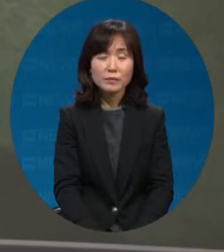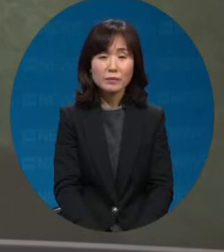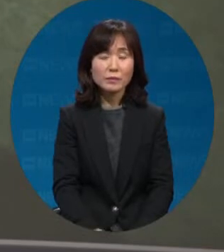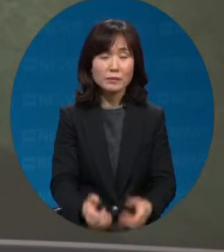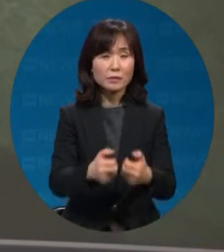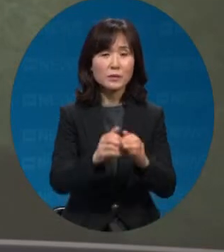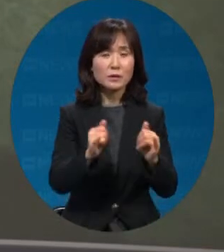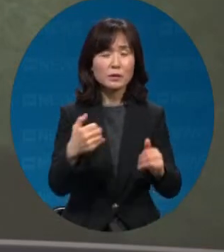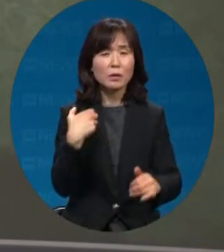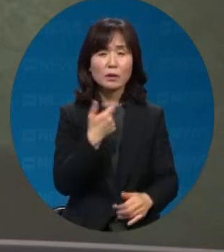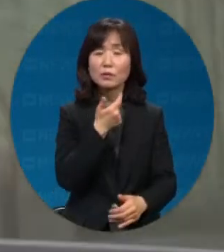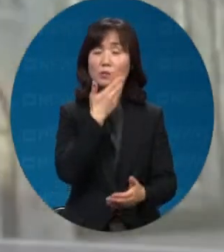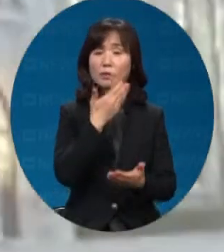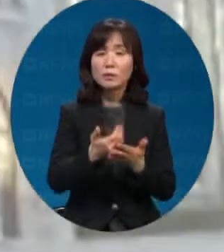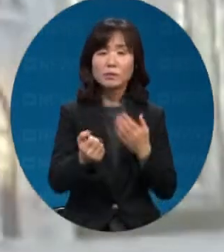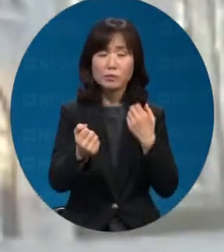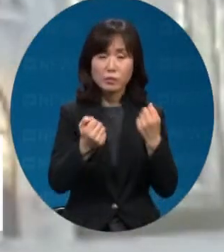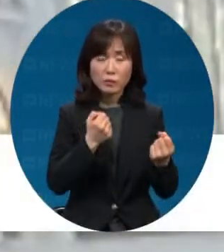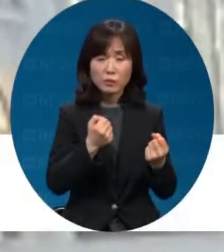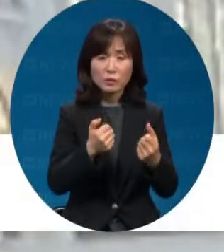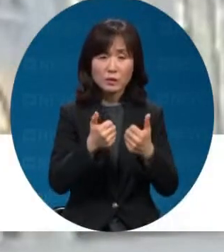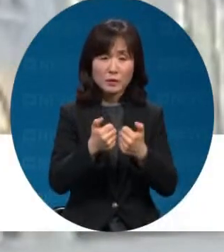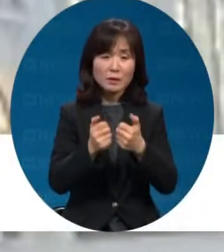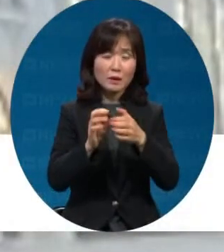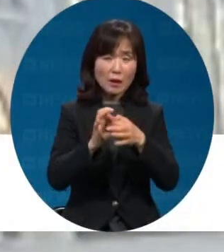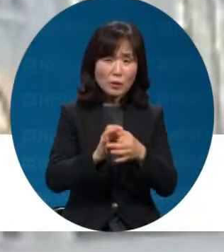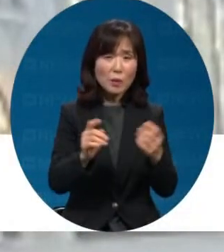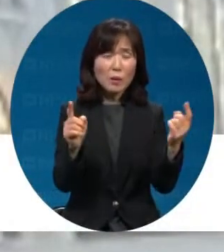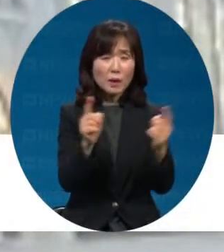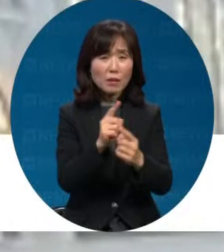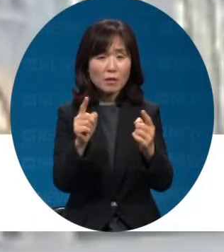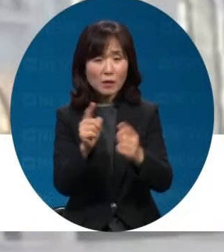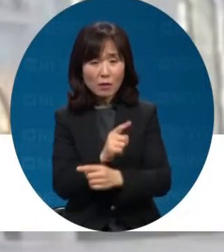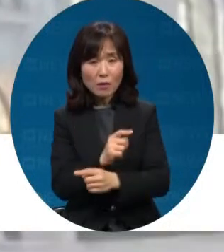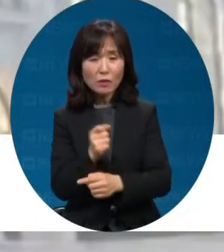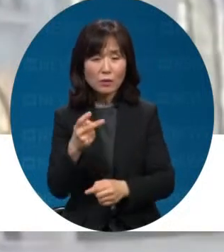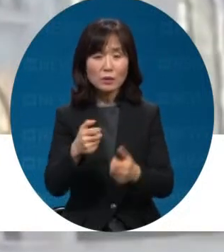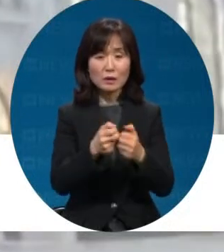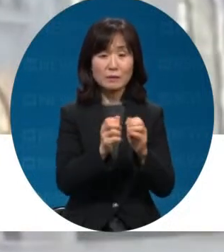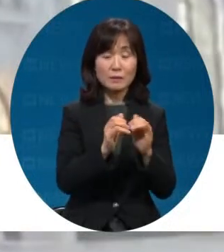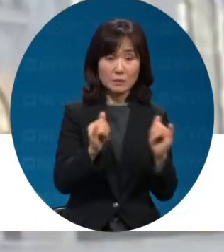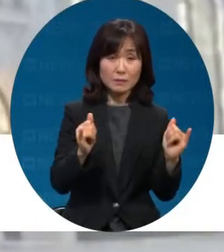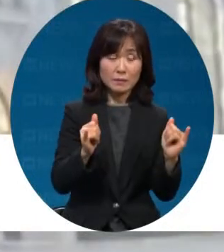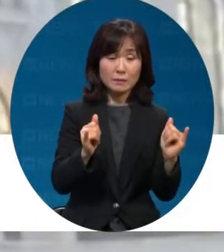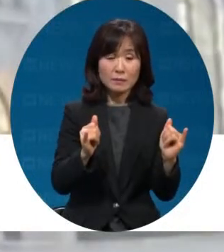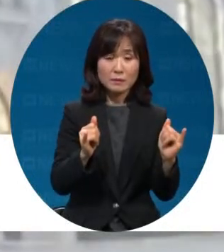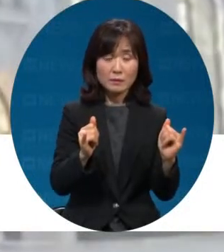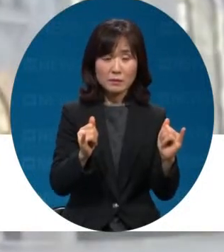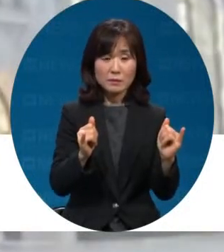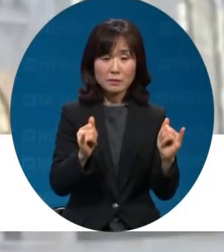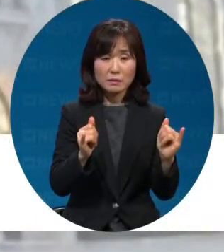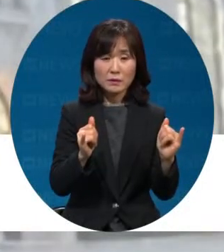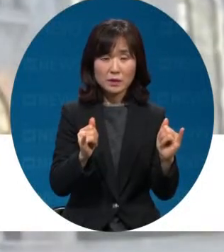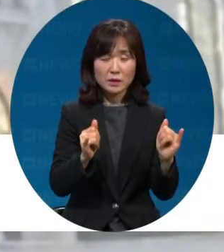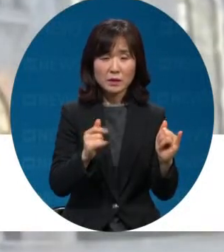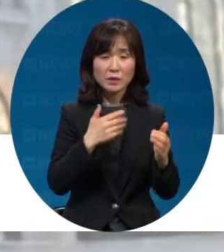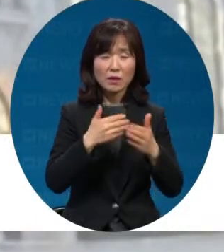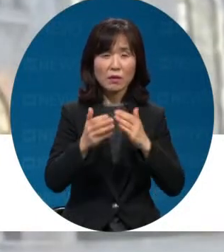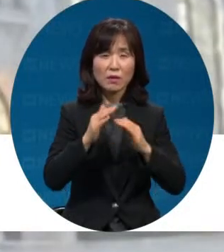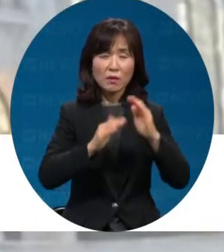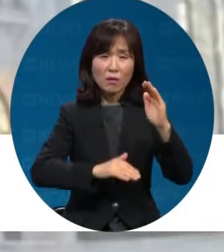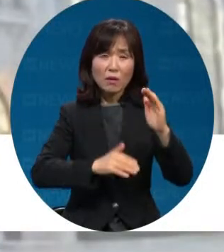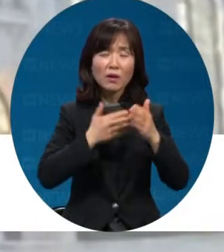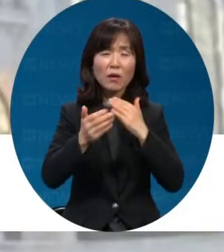상담원의 역할이 굉장히 중요한데도 불구하고 상담원이 계속해서 바뀐다거나 상담원이 그 경력이